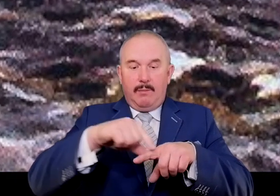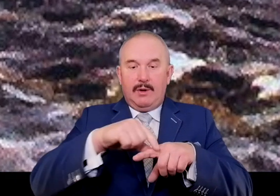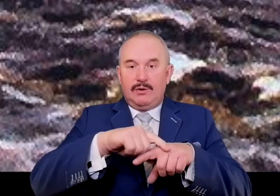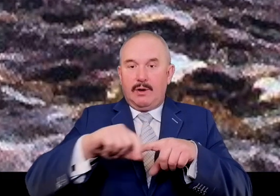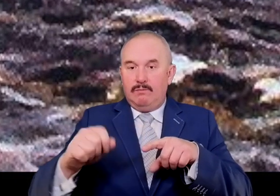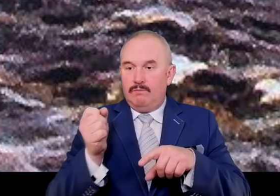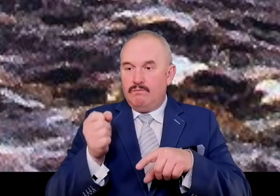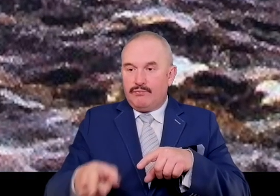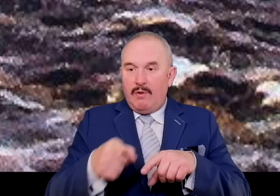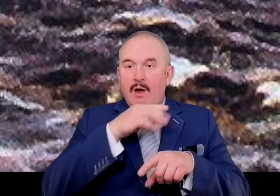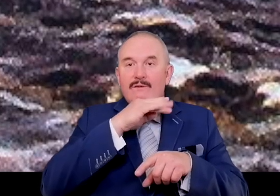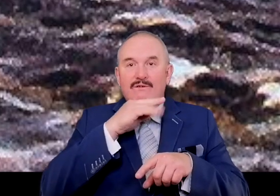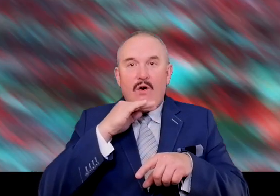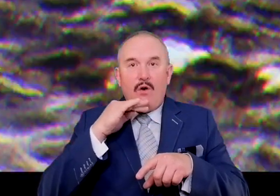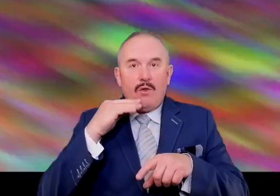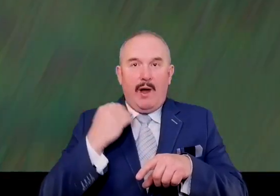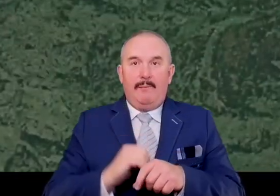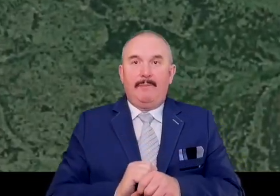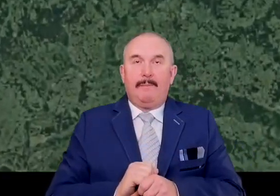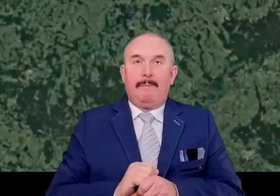jeden z pierścieni do wody.